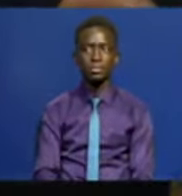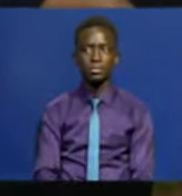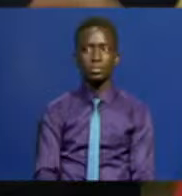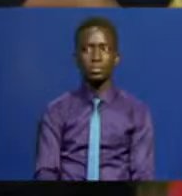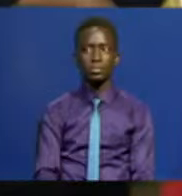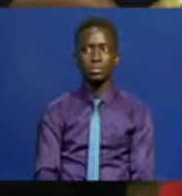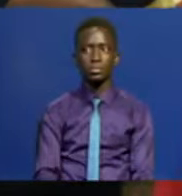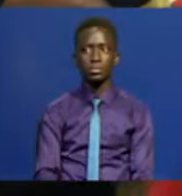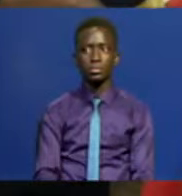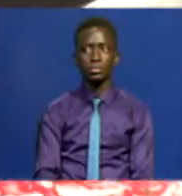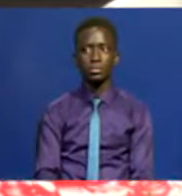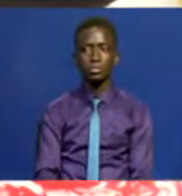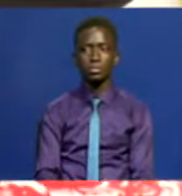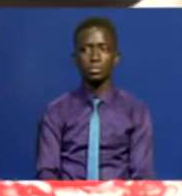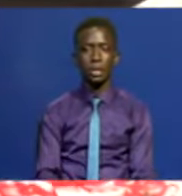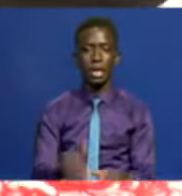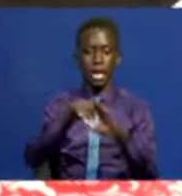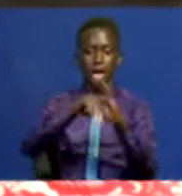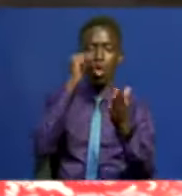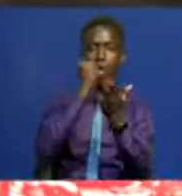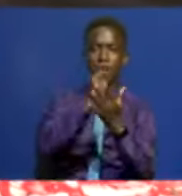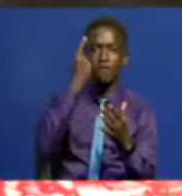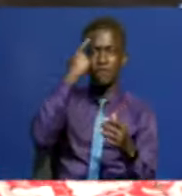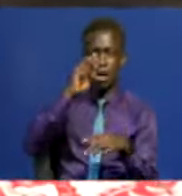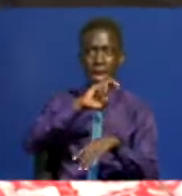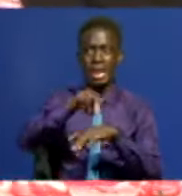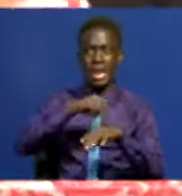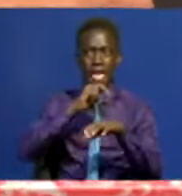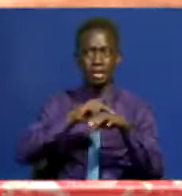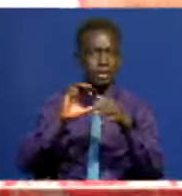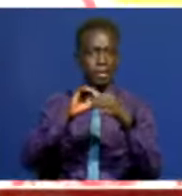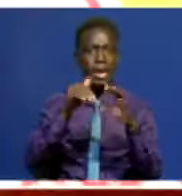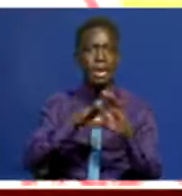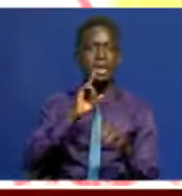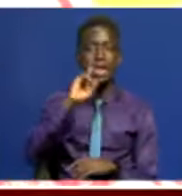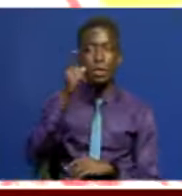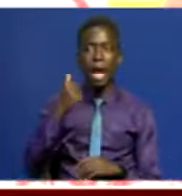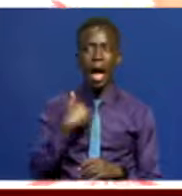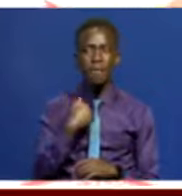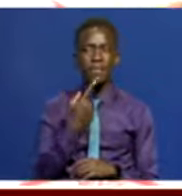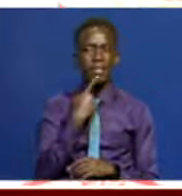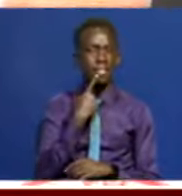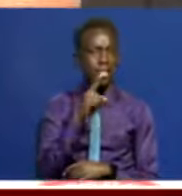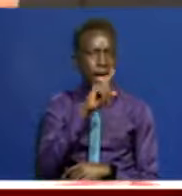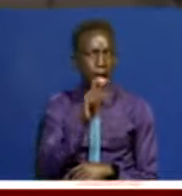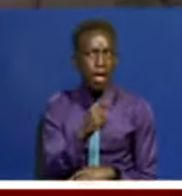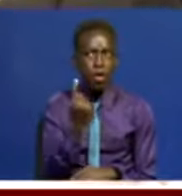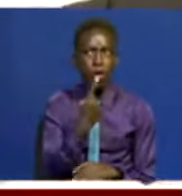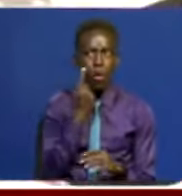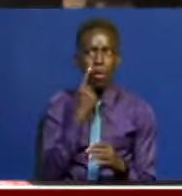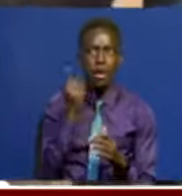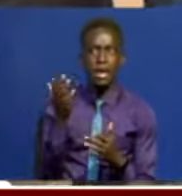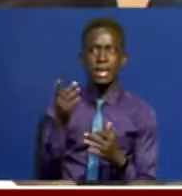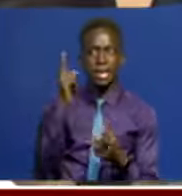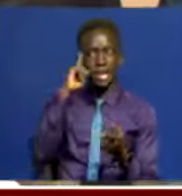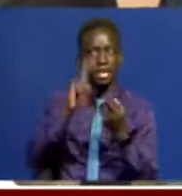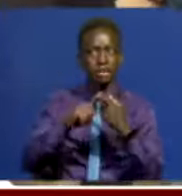Katika ofisi za shirika la Umoja wa Mataifa jijini Nairobi, ni kionjo tu cha sherehe za kuadhimisha mwaka mpya wa